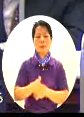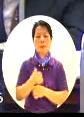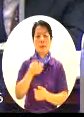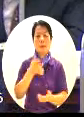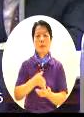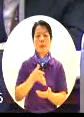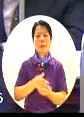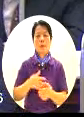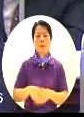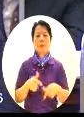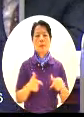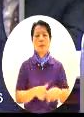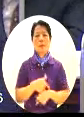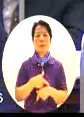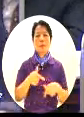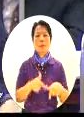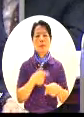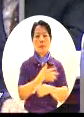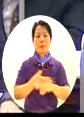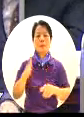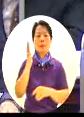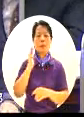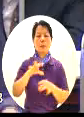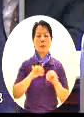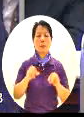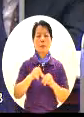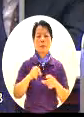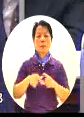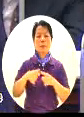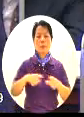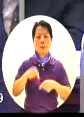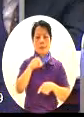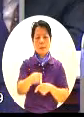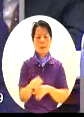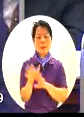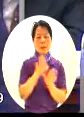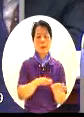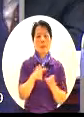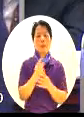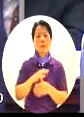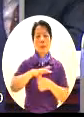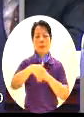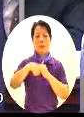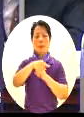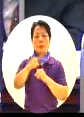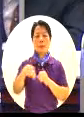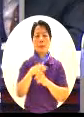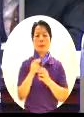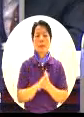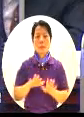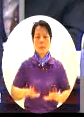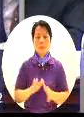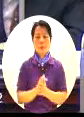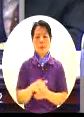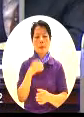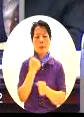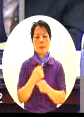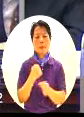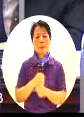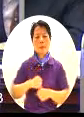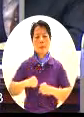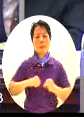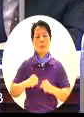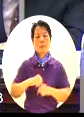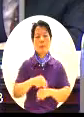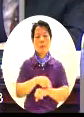以西溪湿地这样的一个规模，包括他们现在的作为，